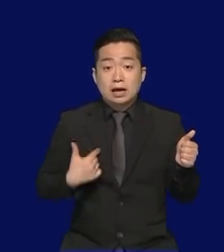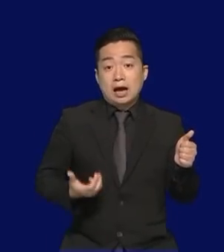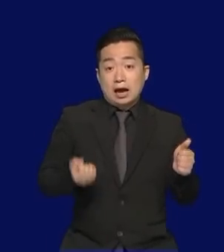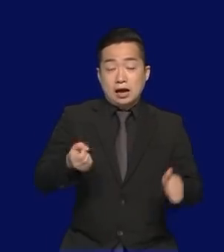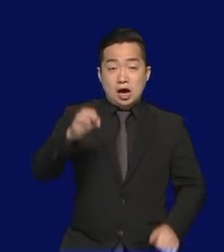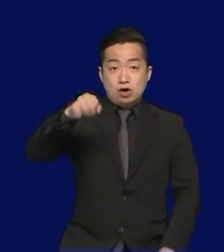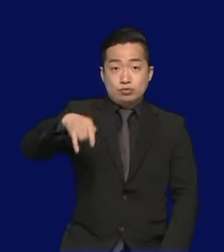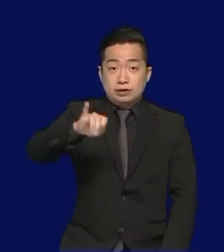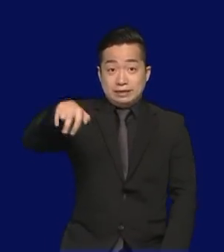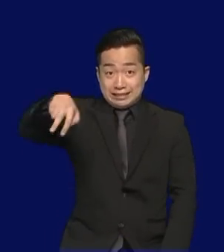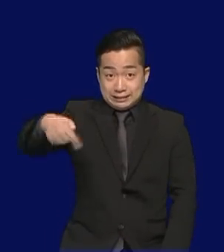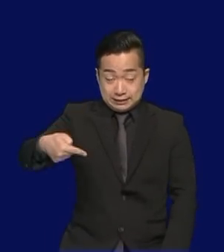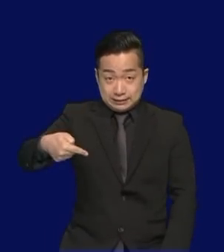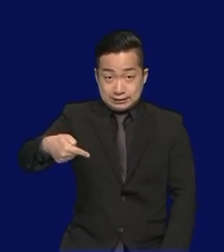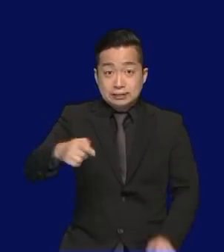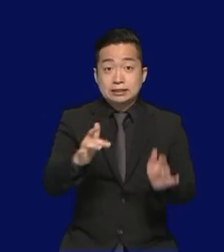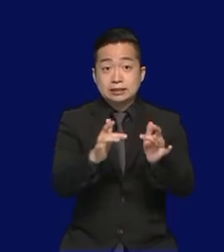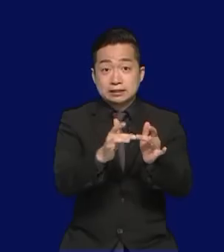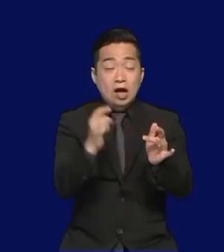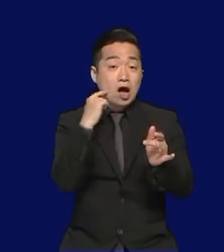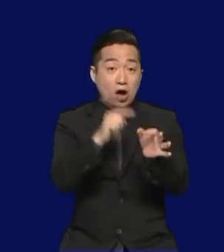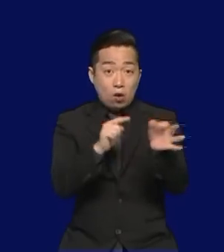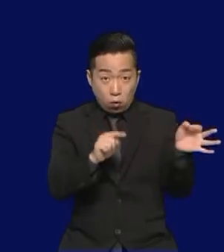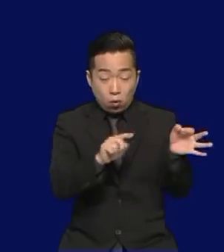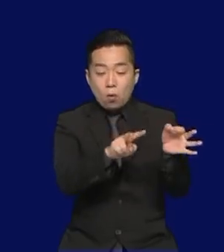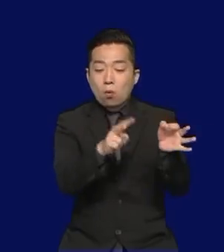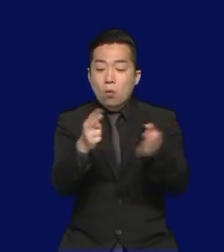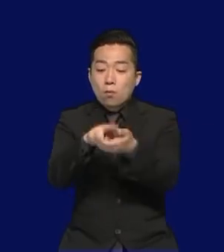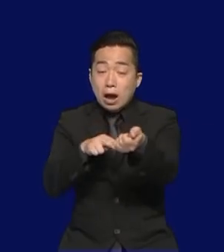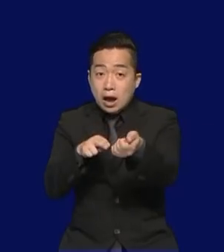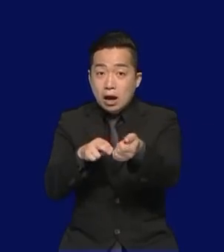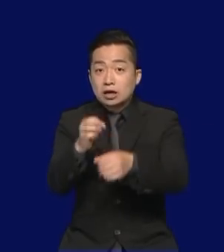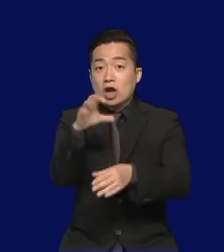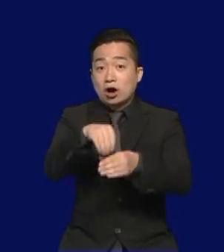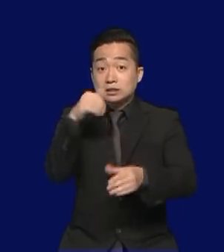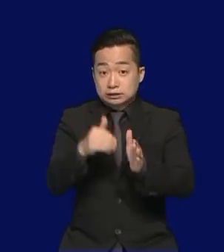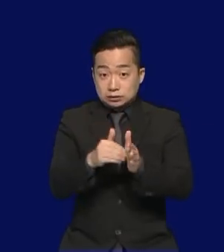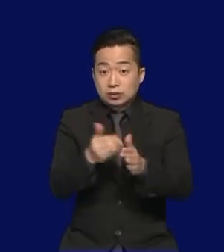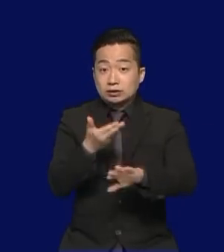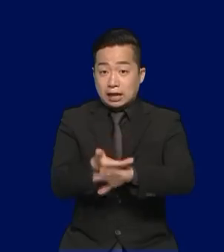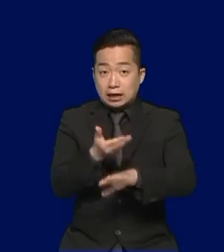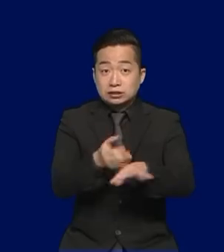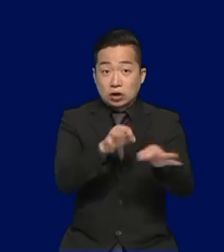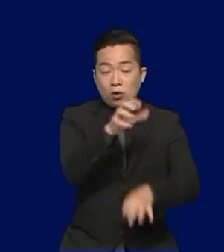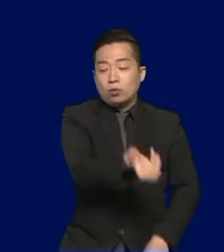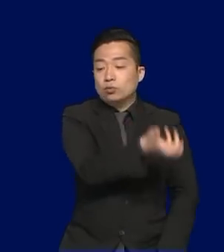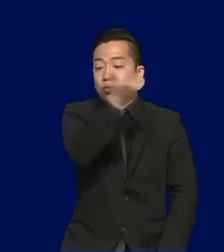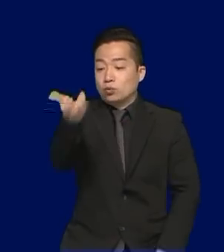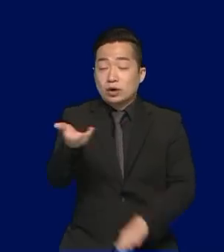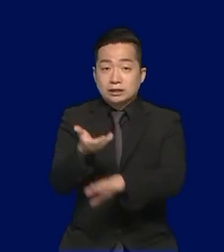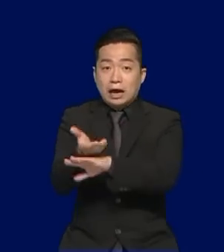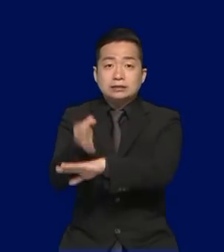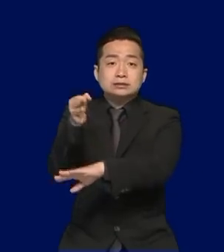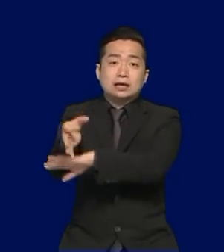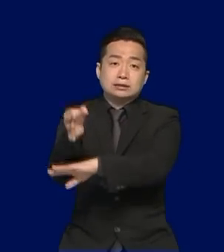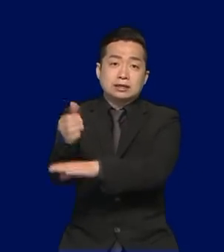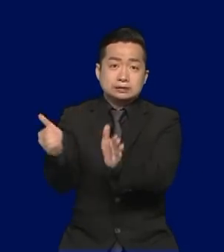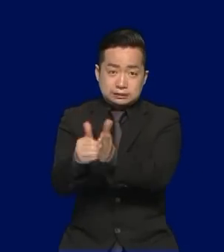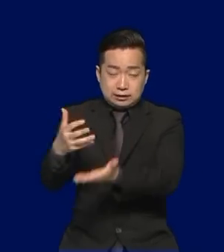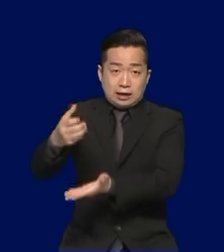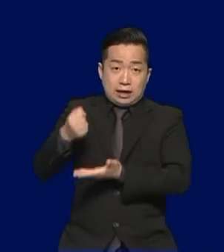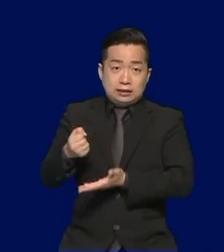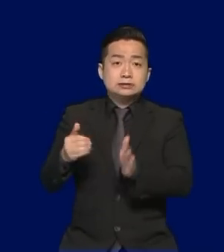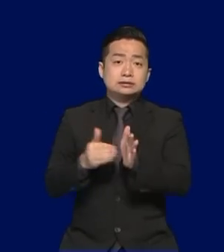코인 일부를 팔아 현금화했고 나머지 대부분은 거래소를 옮겨 다른 코인을 사들여 보유하고 있다고 주변에 전한